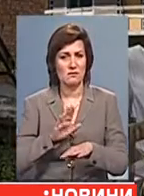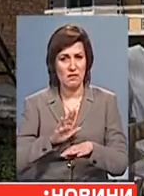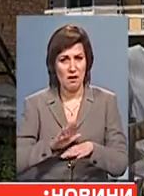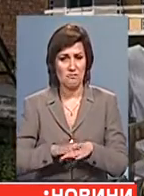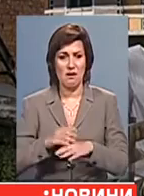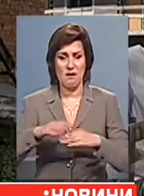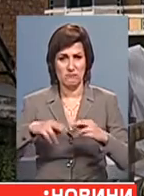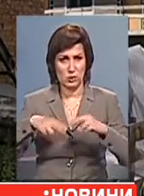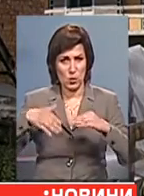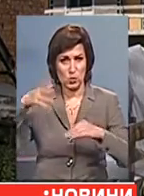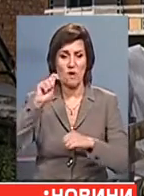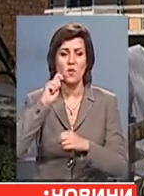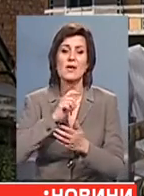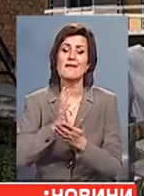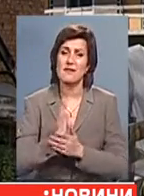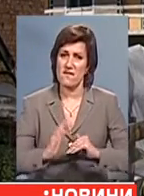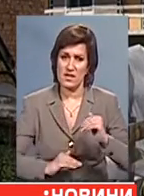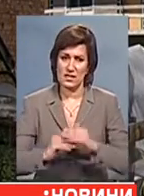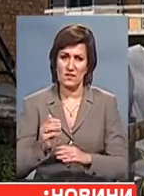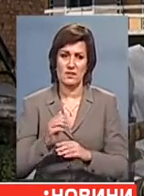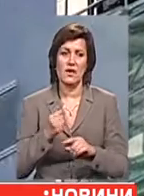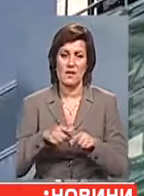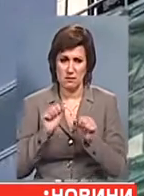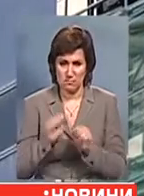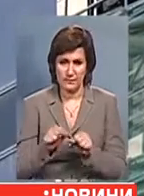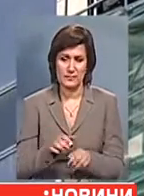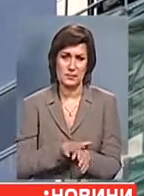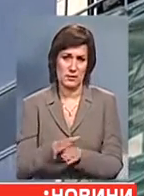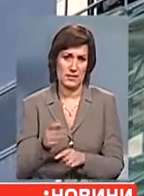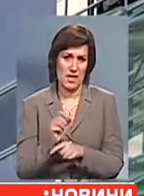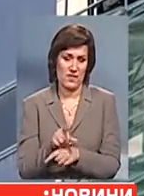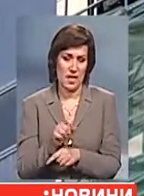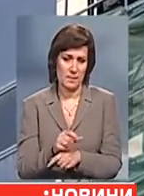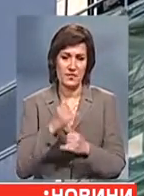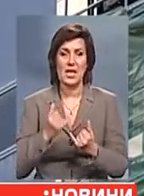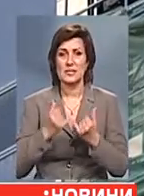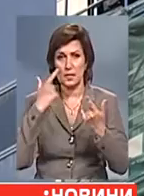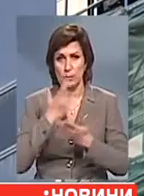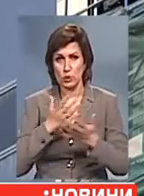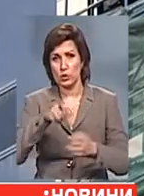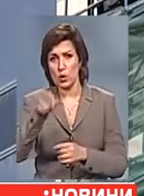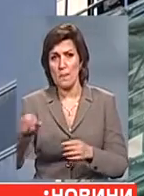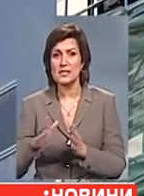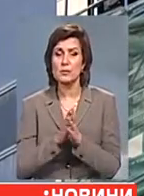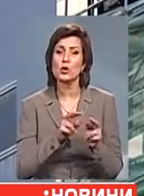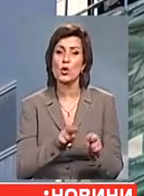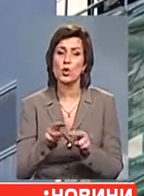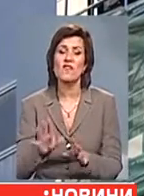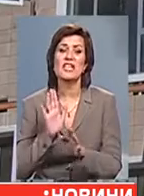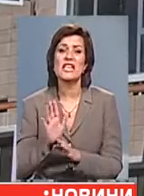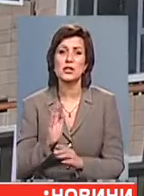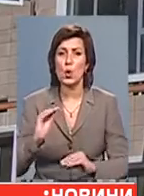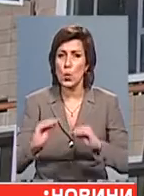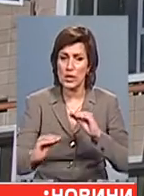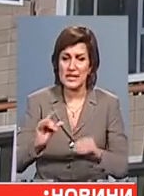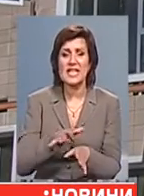структура будівлі, та в Україні є фахівці, здатні впоратися із завданням. А заради прозорості громадськість просять контролювати не лише